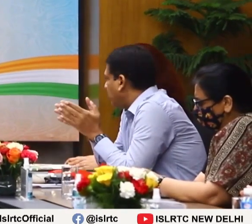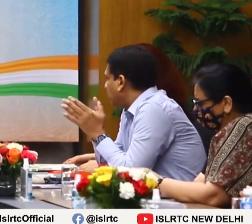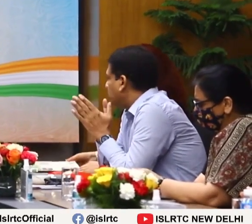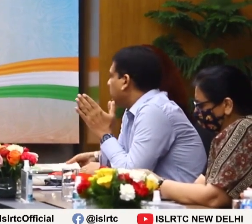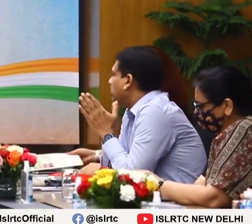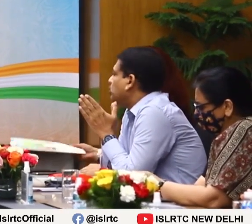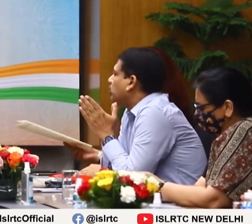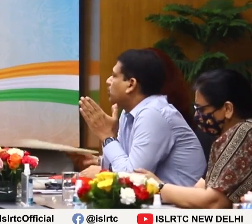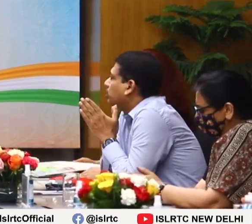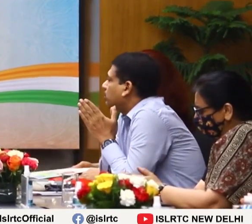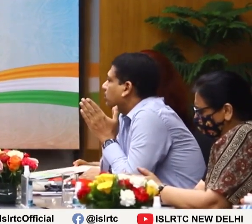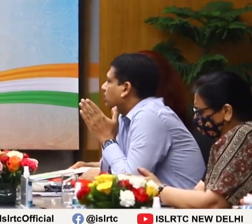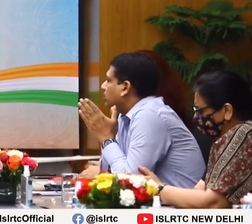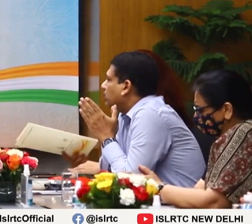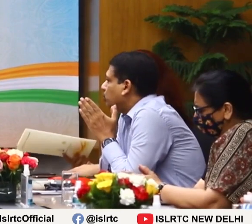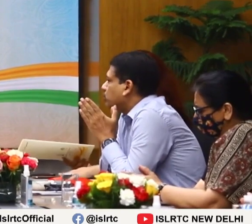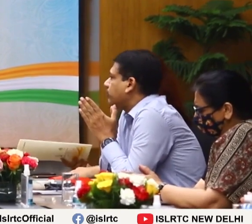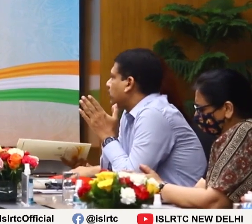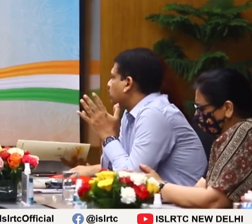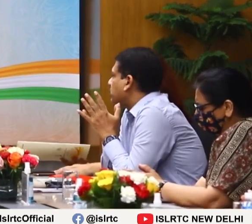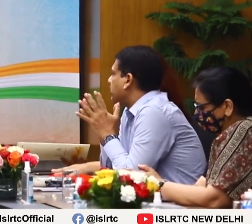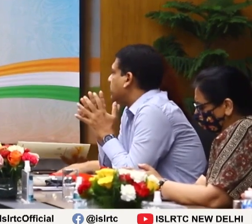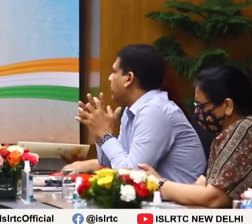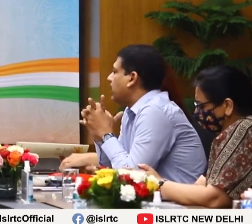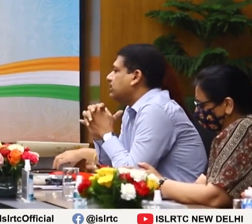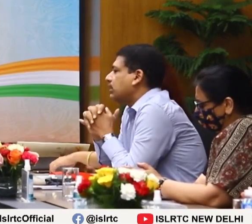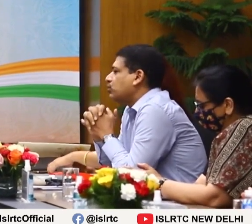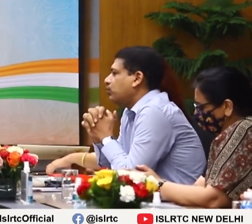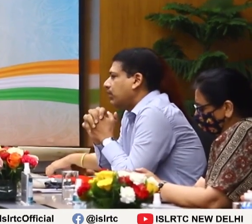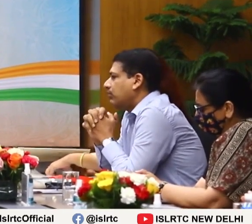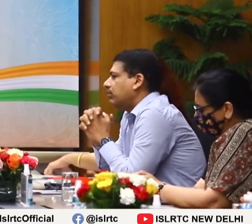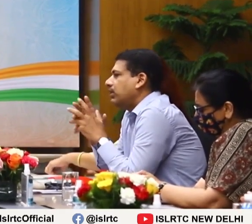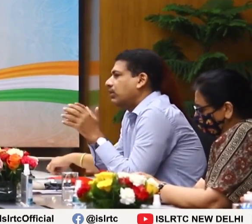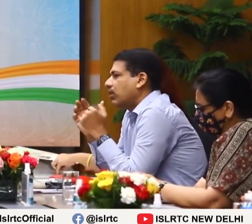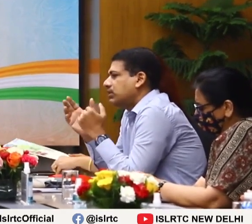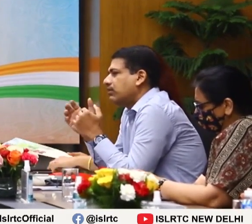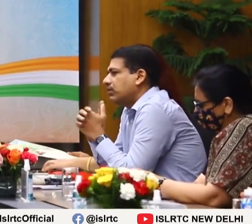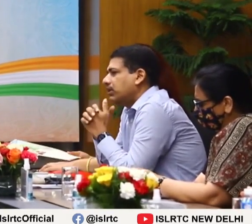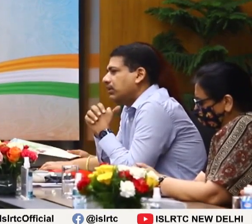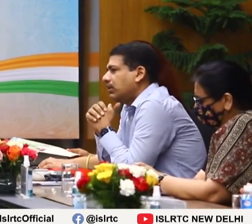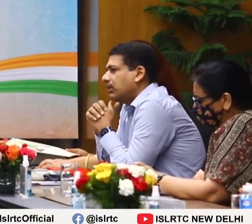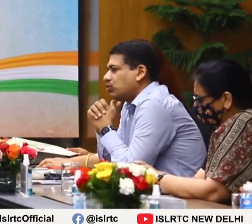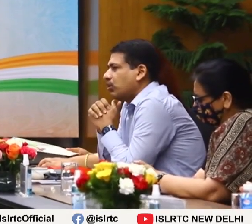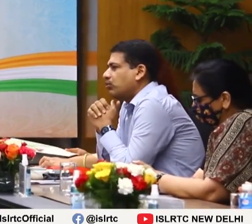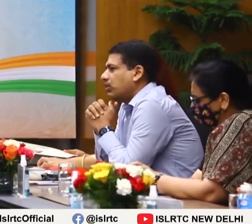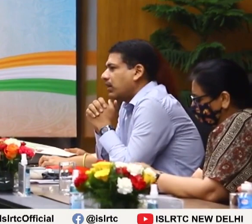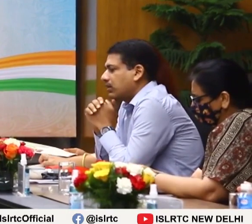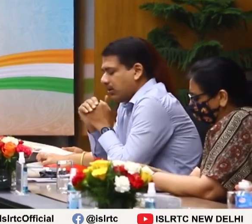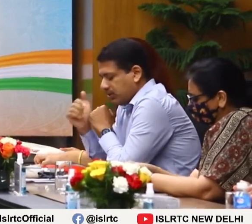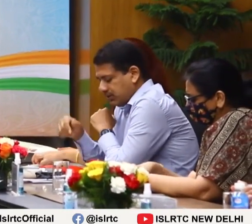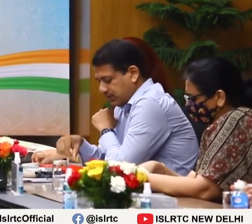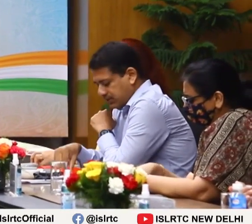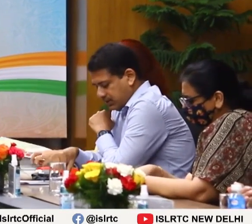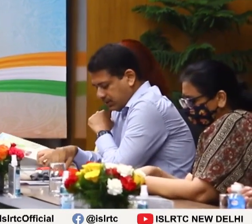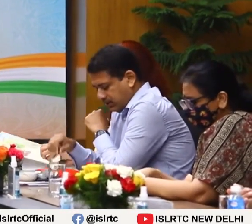हमारा भी जो यूज ऑफ टेक्नोलॉजी कैसे बढ़ाया जाए स्कूली लेवल में, कॉलेज लेवल में, इसको हमको ध्यान